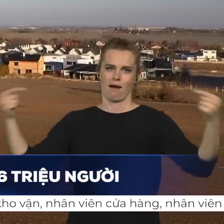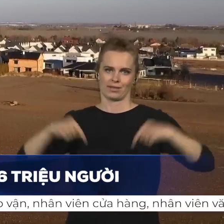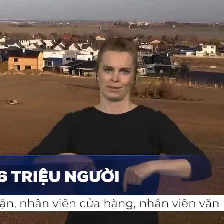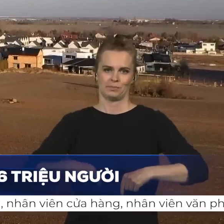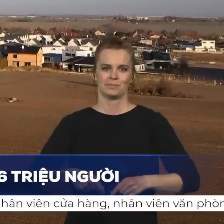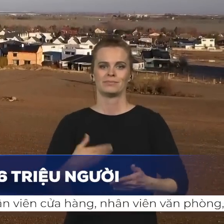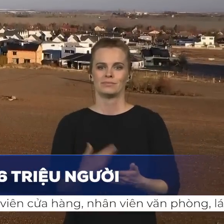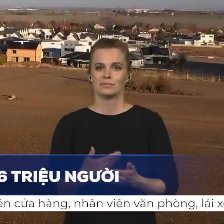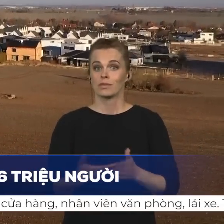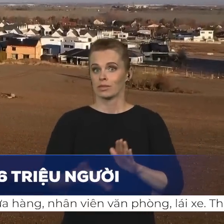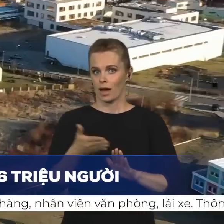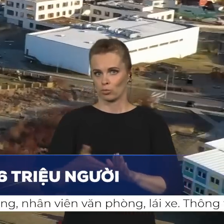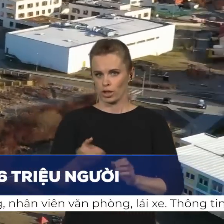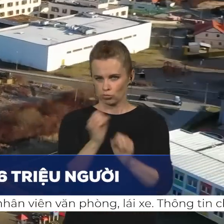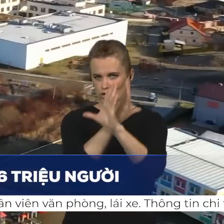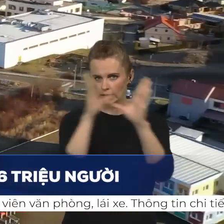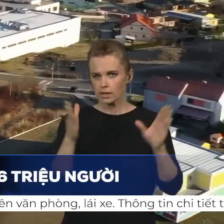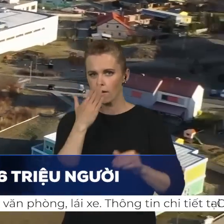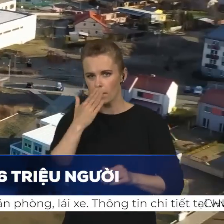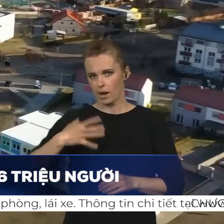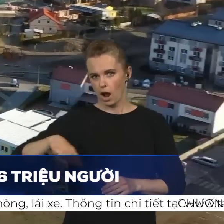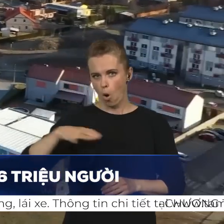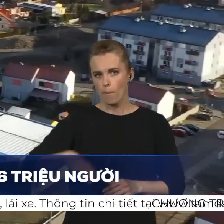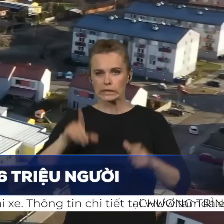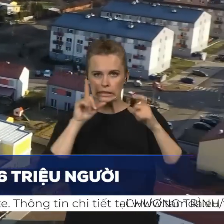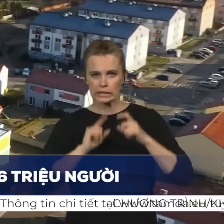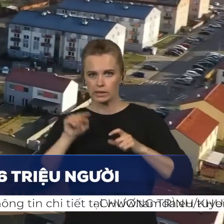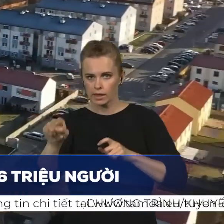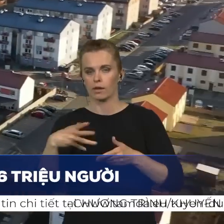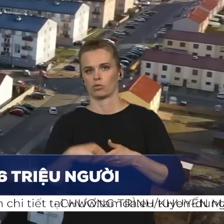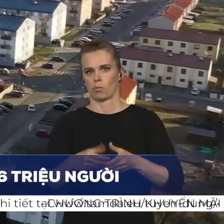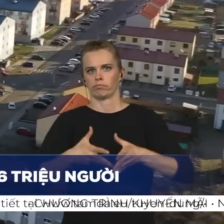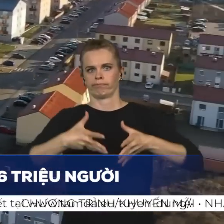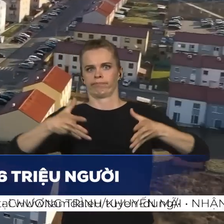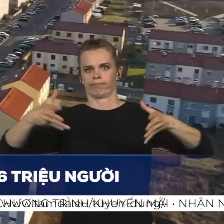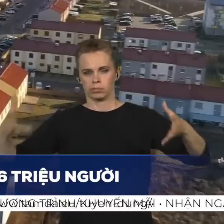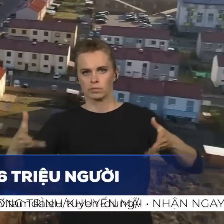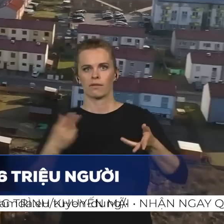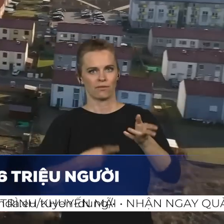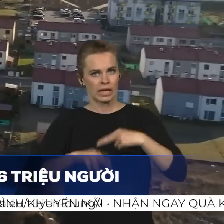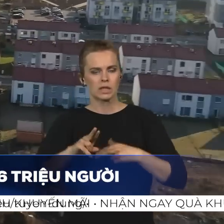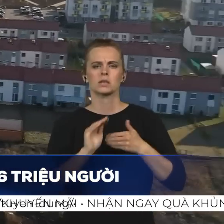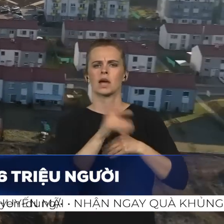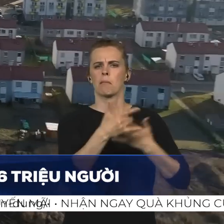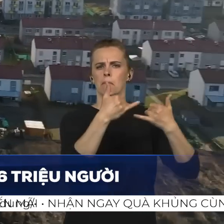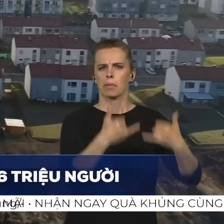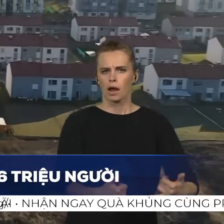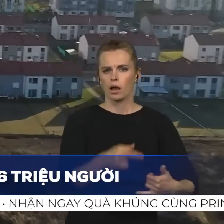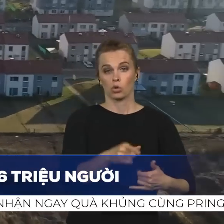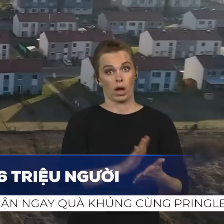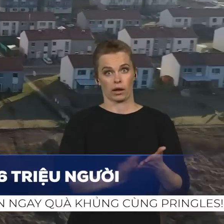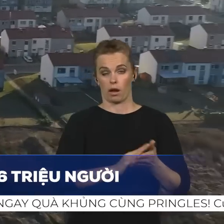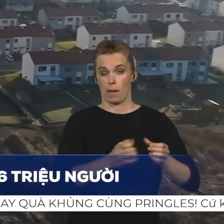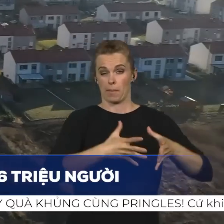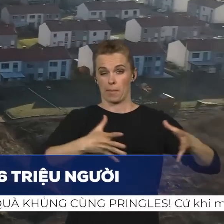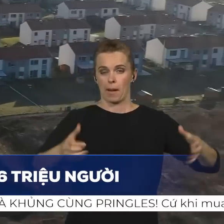dựa trên dữ liệu của văn phòng thống kê rét run sốt rét đã tăng lên 10 triệu 500 26.000 người sự gia tăng dân số chủ